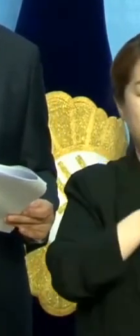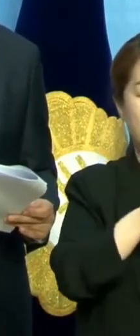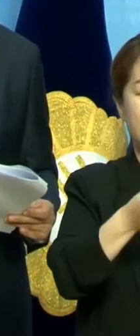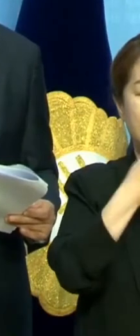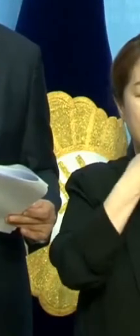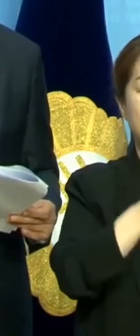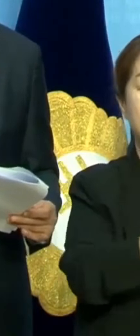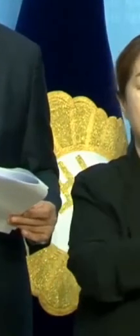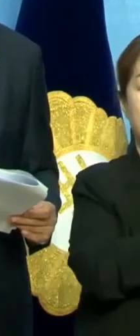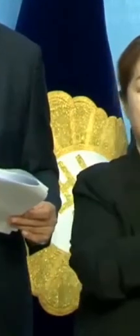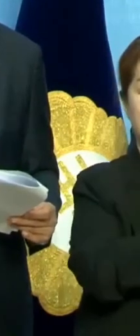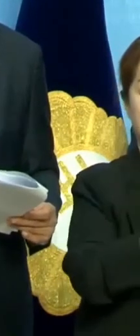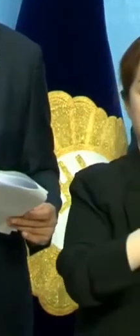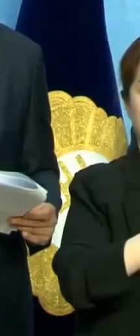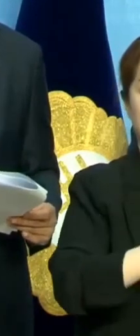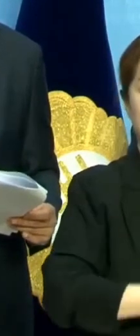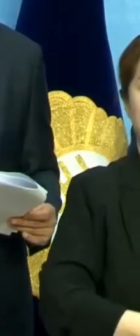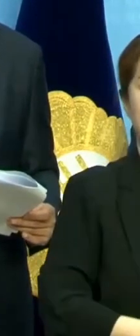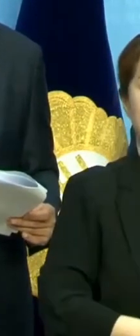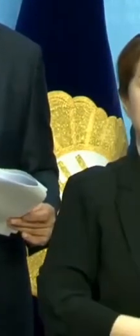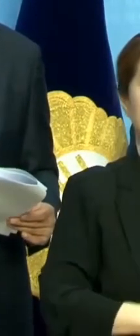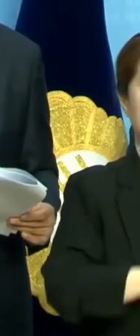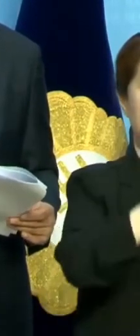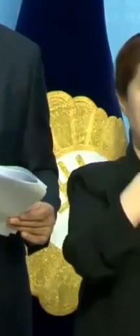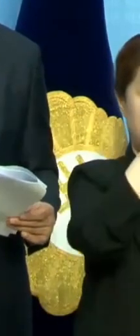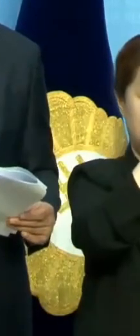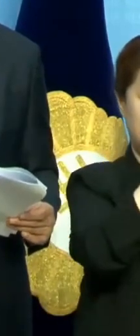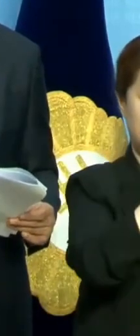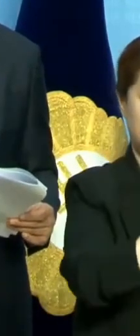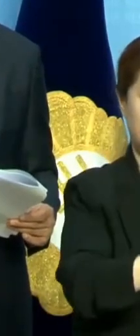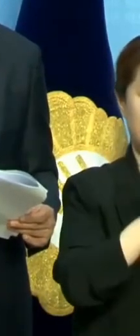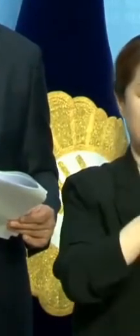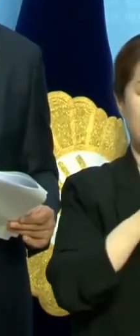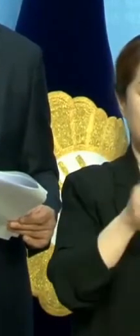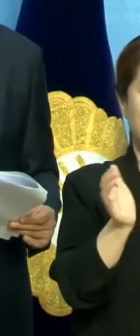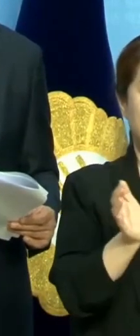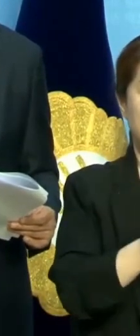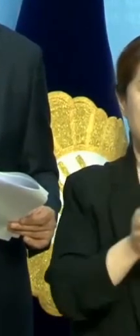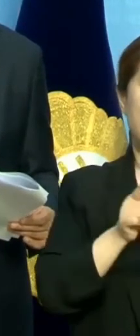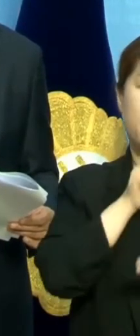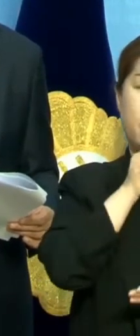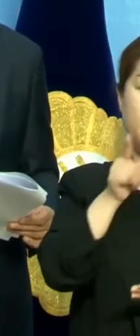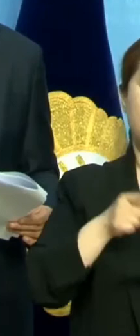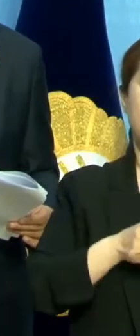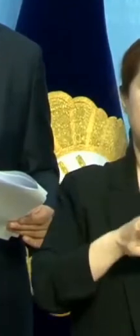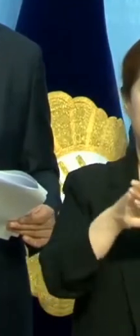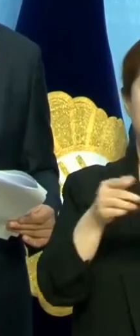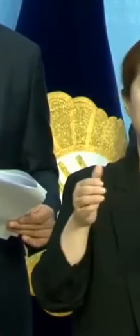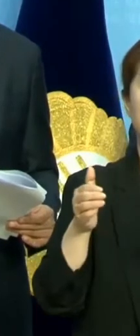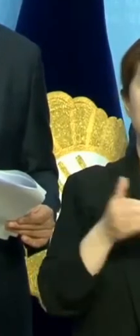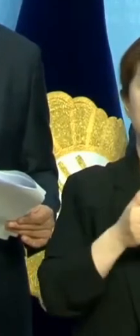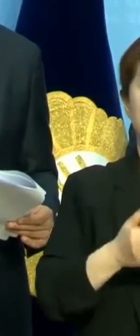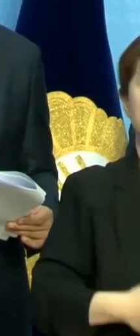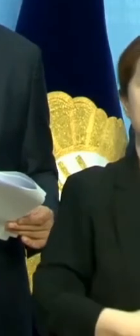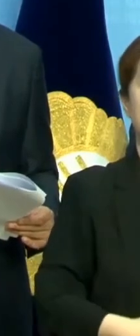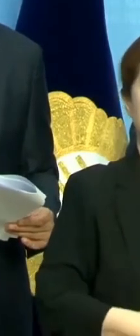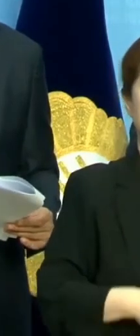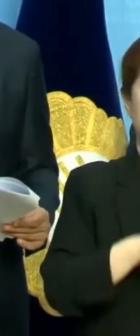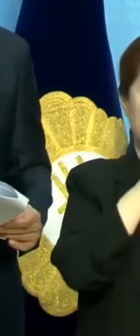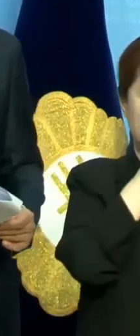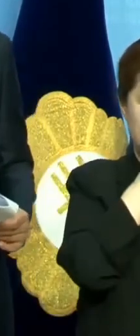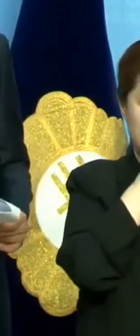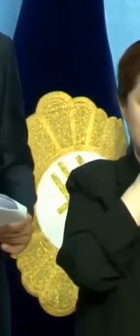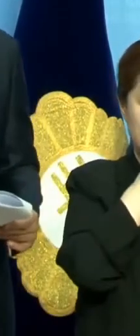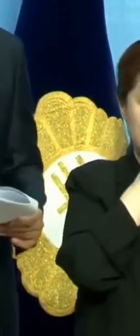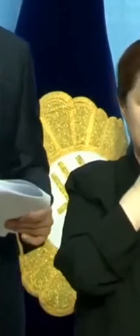시작하였습니다. 이 모든 걸 저는 구단 측에 보고를 드렸습니다. 묵인하고